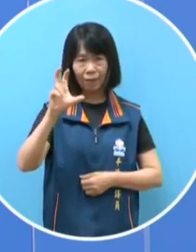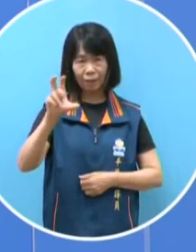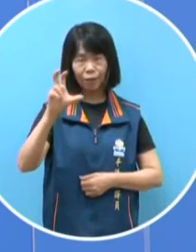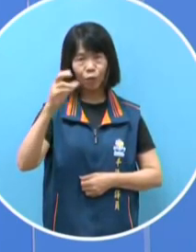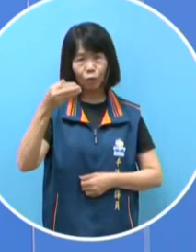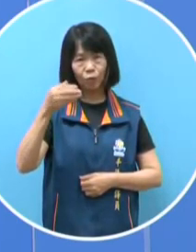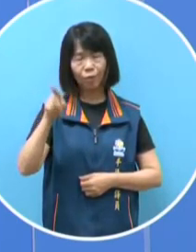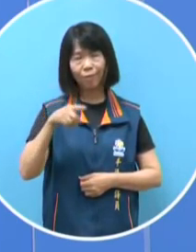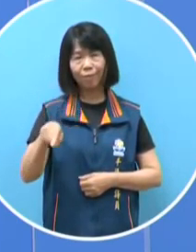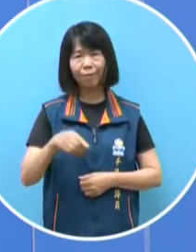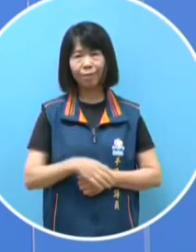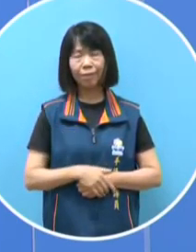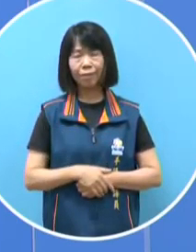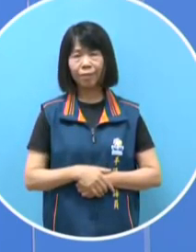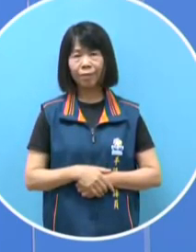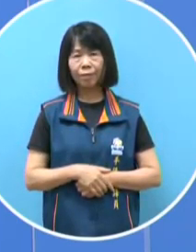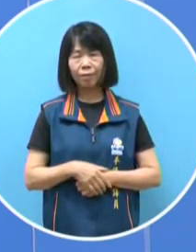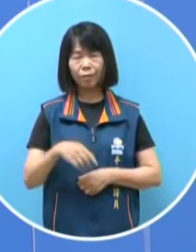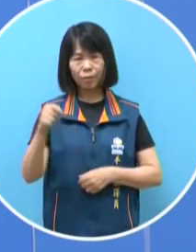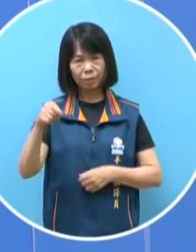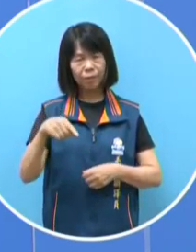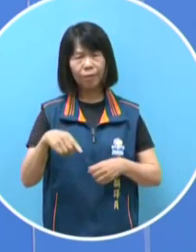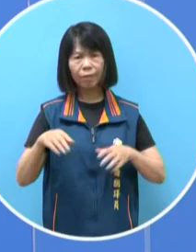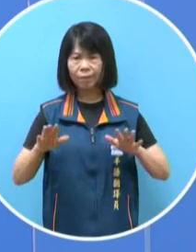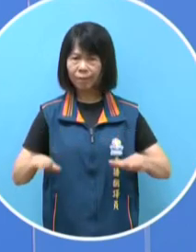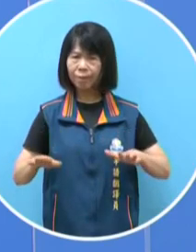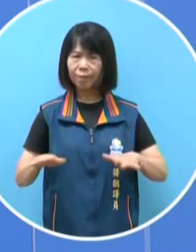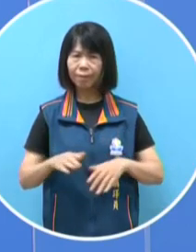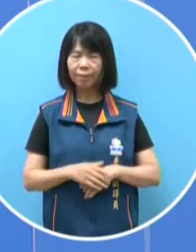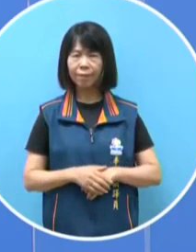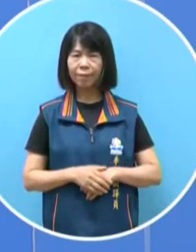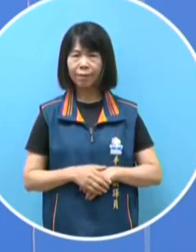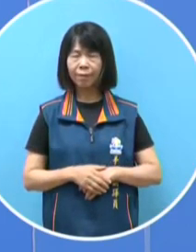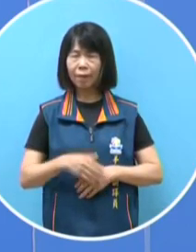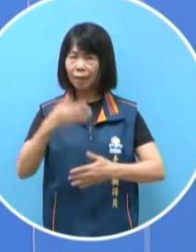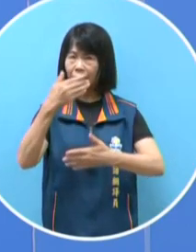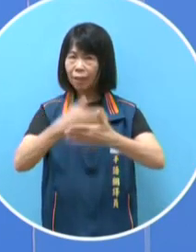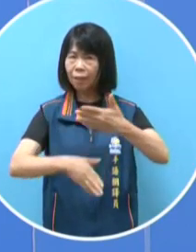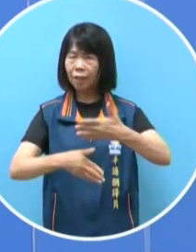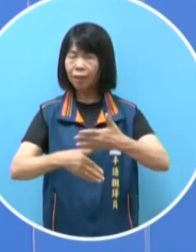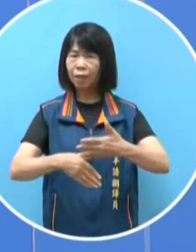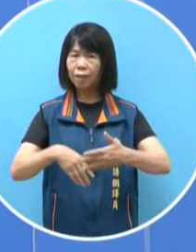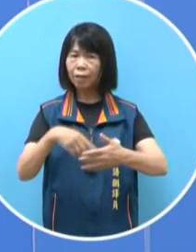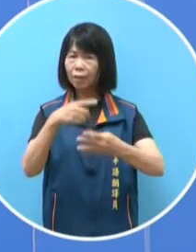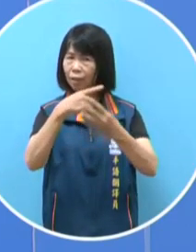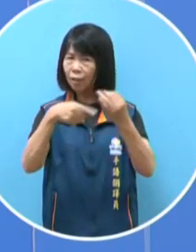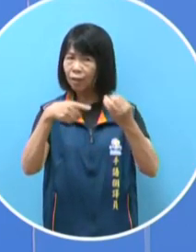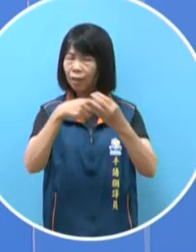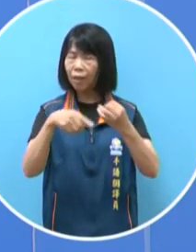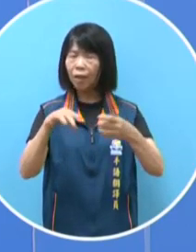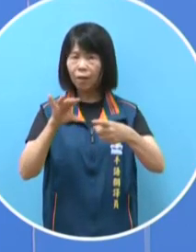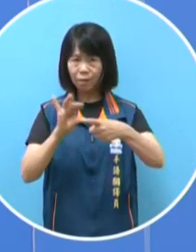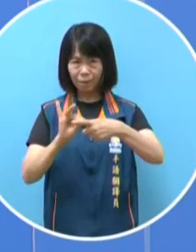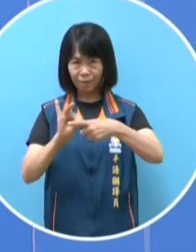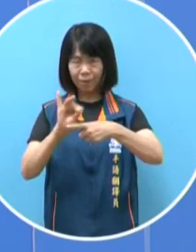10179人，所以79剂。所以我们目前呢，整个剩余的剂数是只有